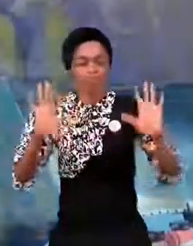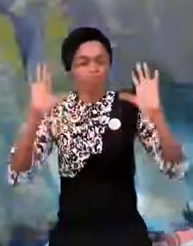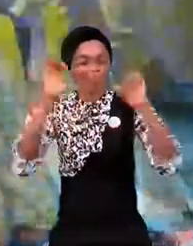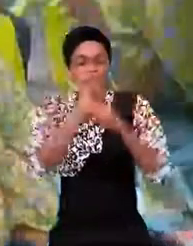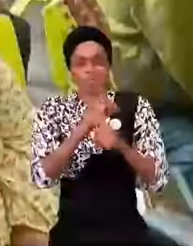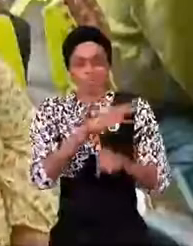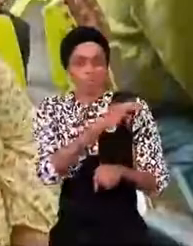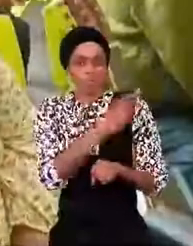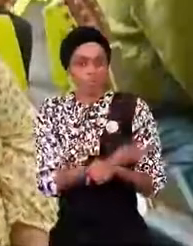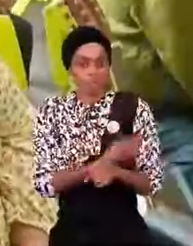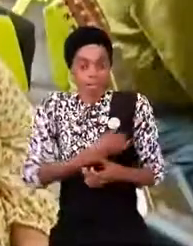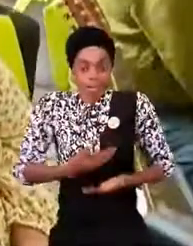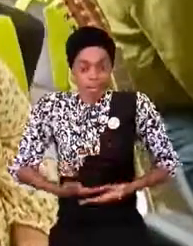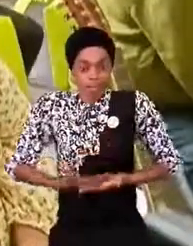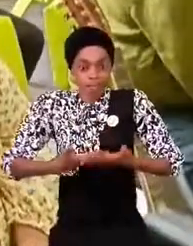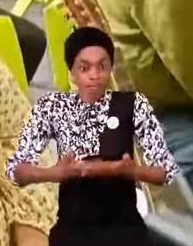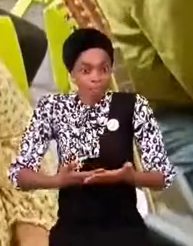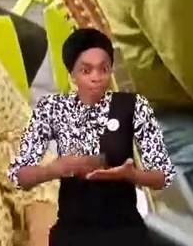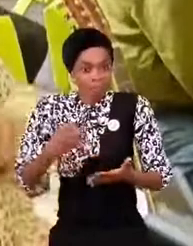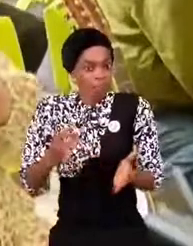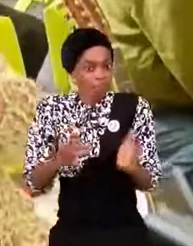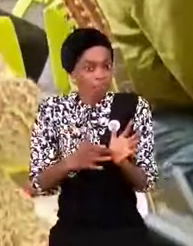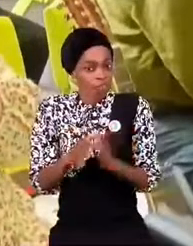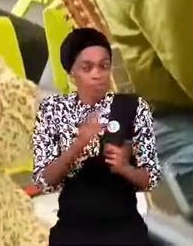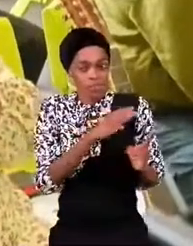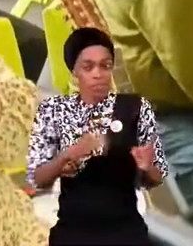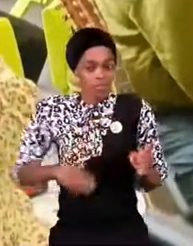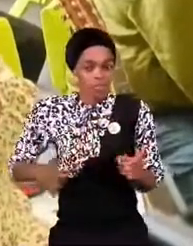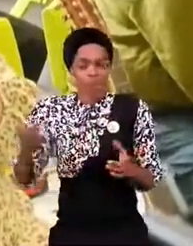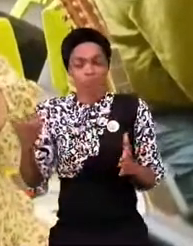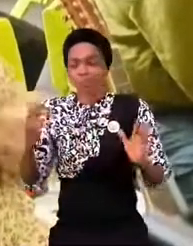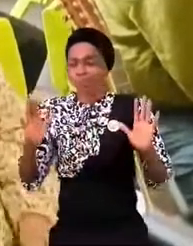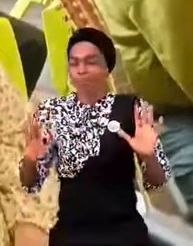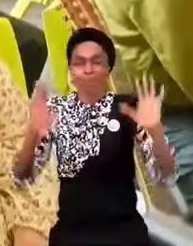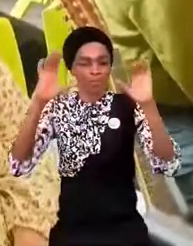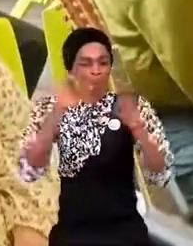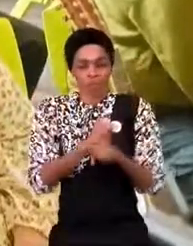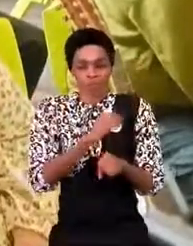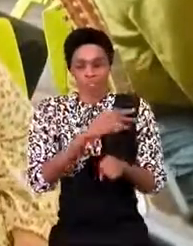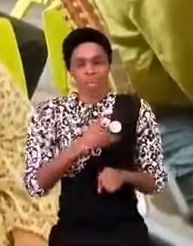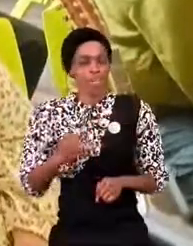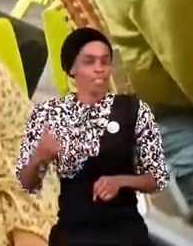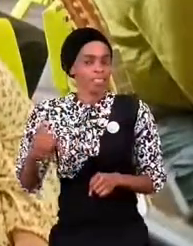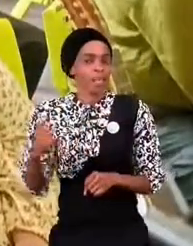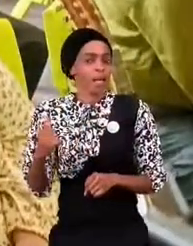miraculeuse et puissante. La préservation de la vie de Christ.